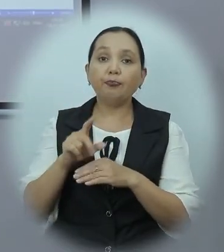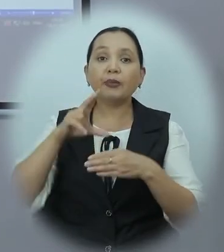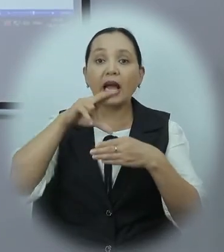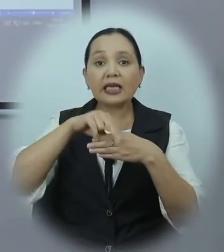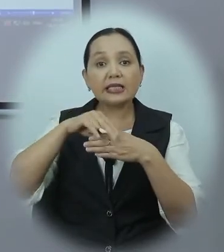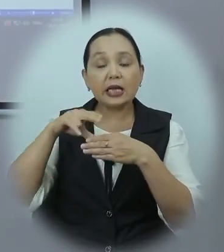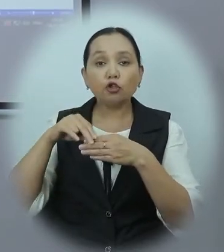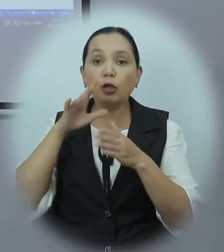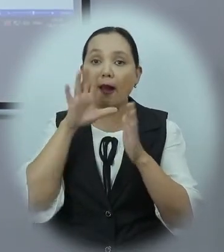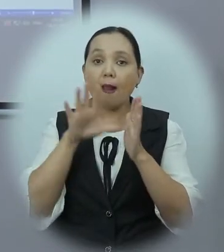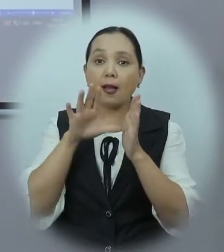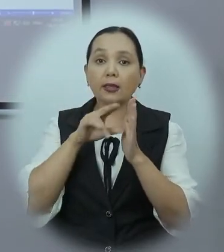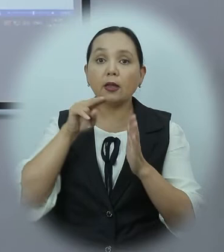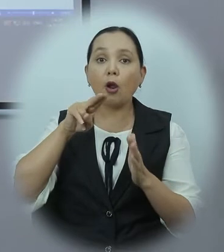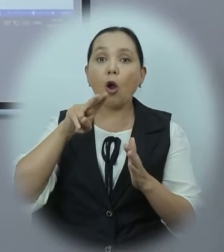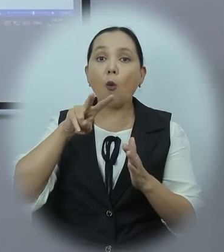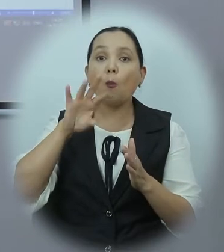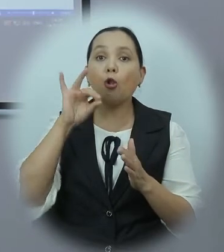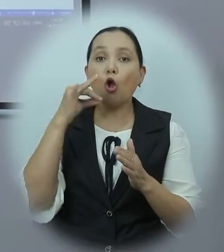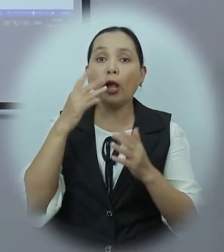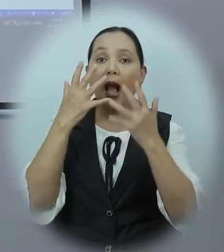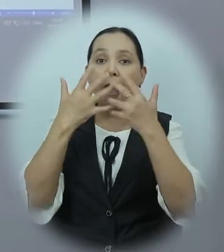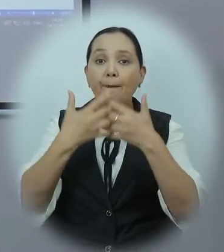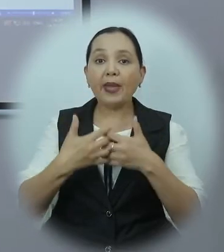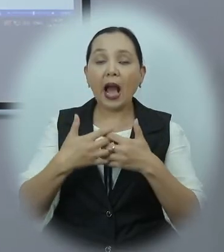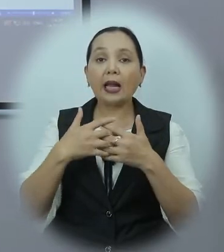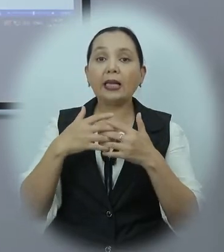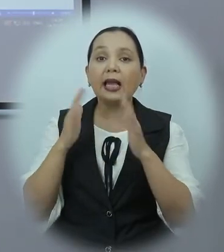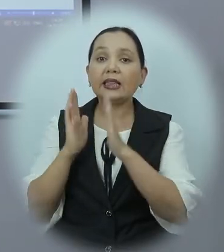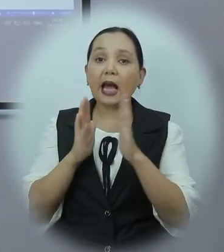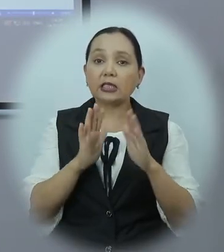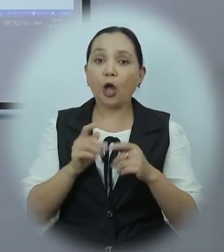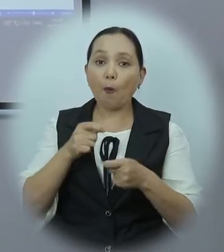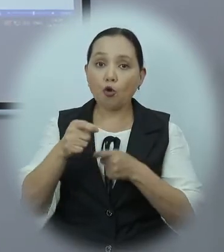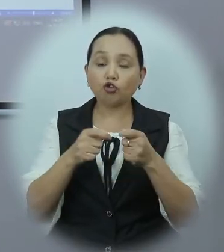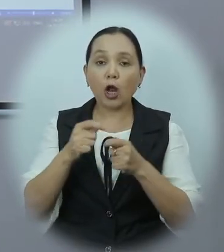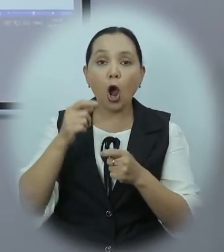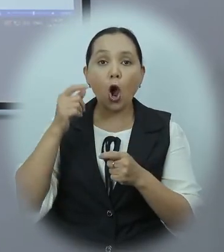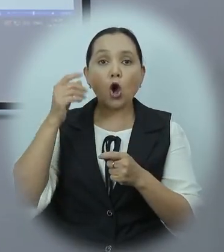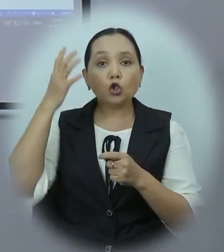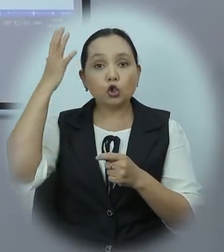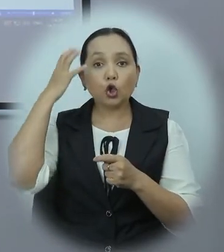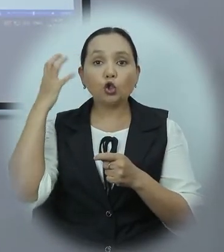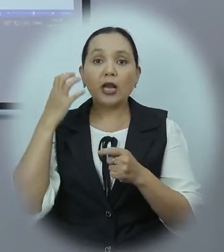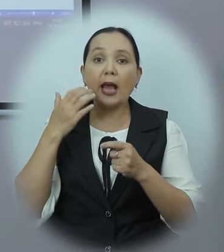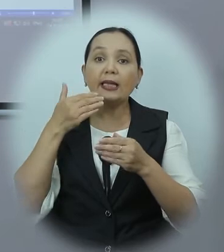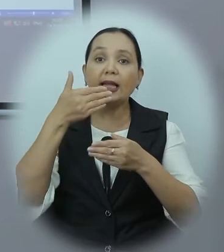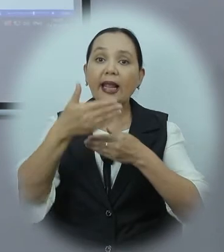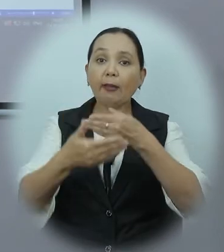Qistirgichli elektr ployika mexanik tarzda boshqariladi. Ular sochlarni ketma-ketlikda